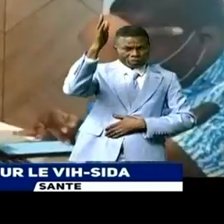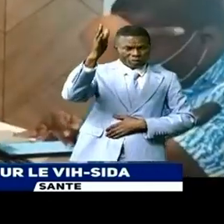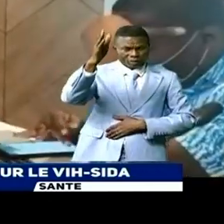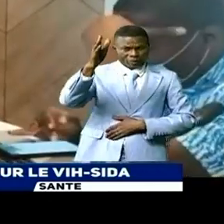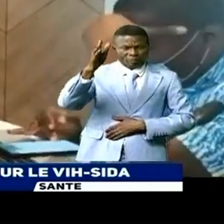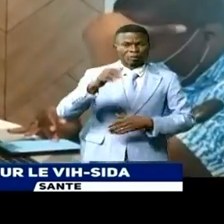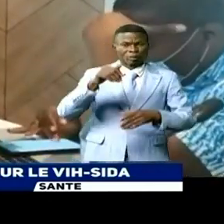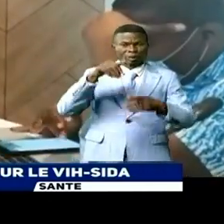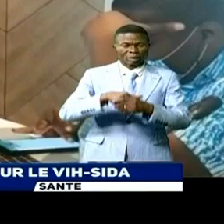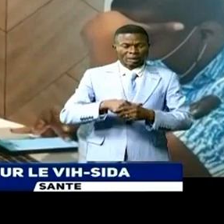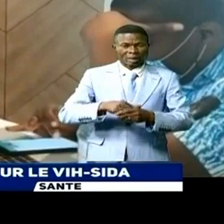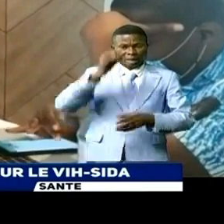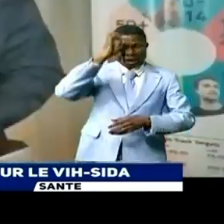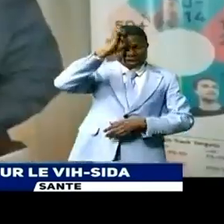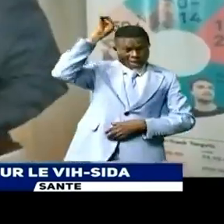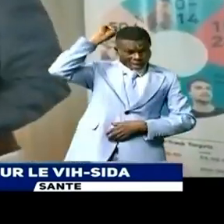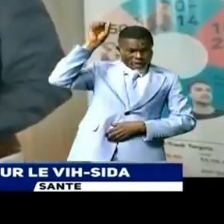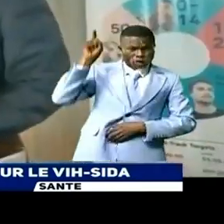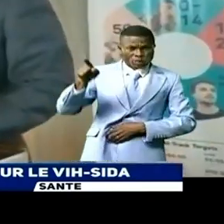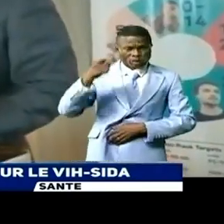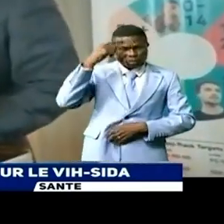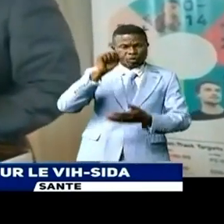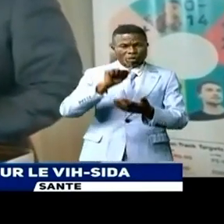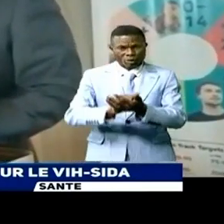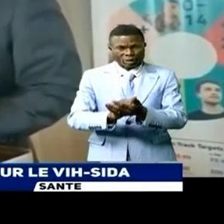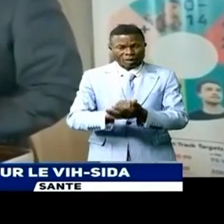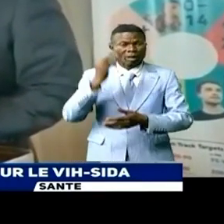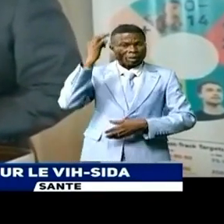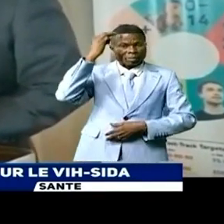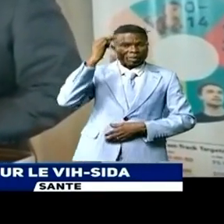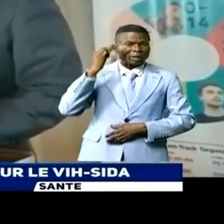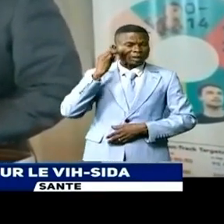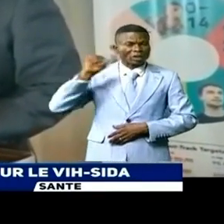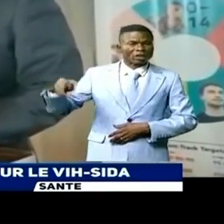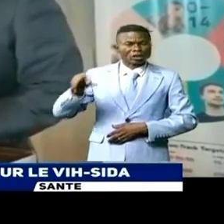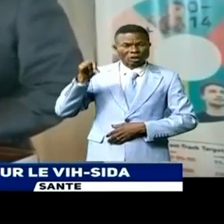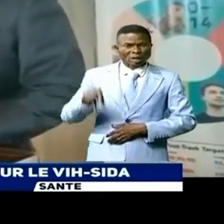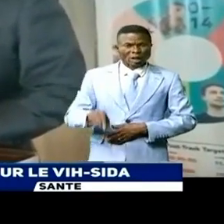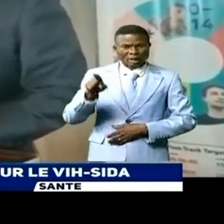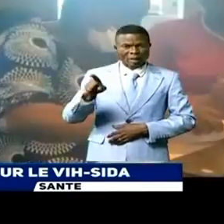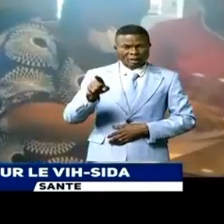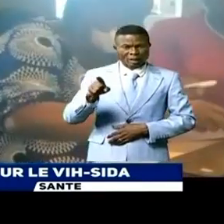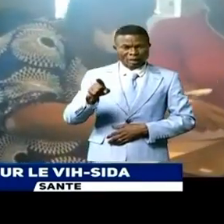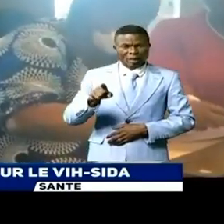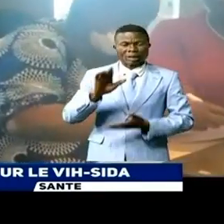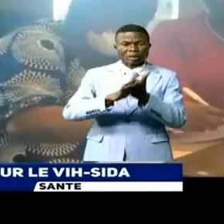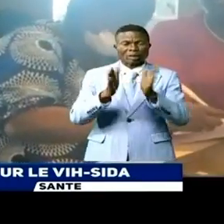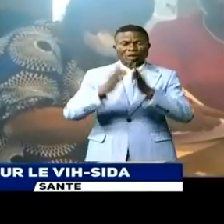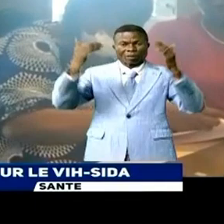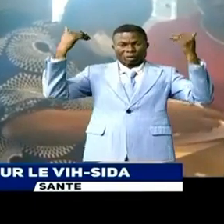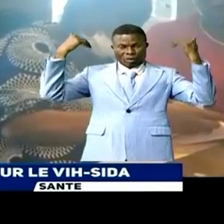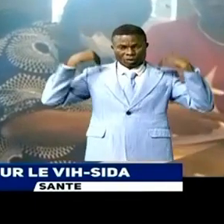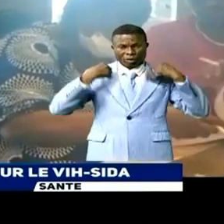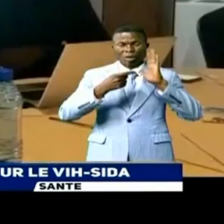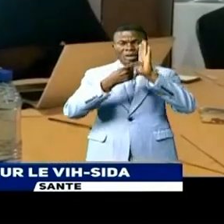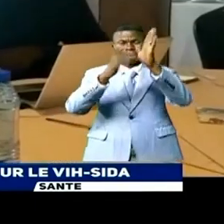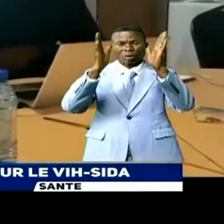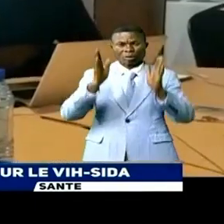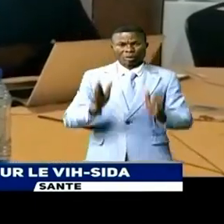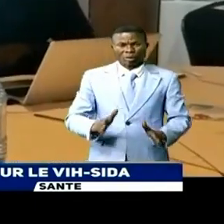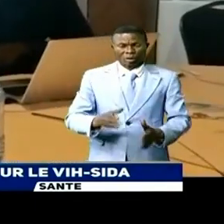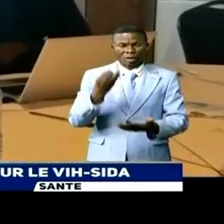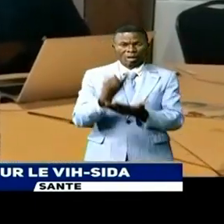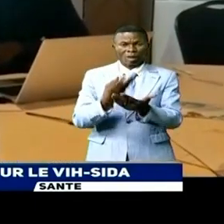abeba en ethiopie à cette occasion les ministres jean jacques bour prendra les commandes de la représentation d'hier